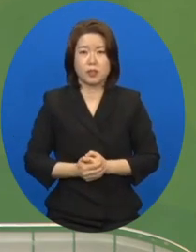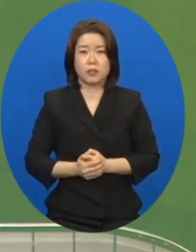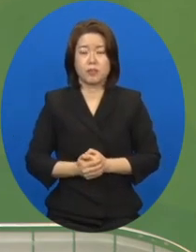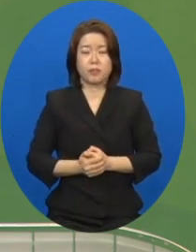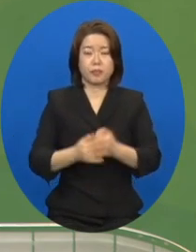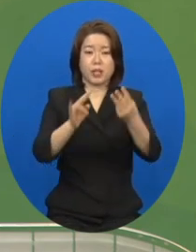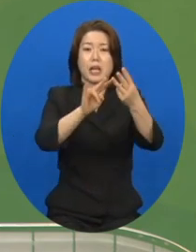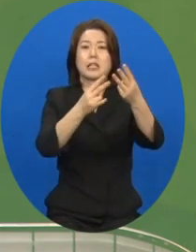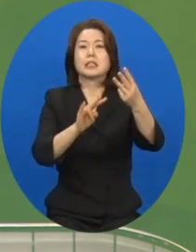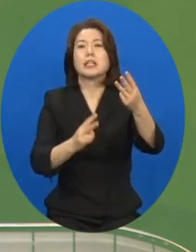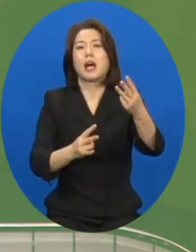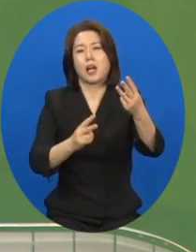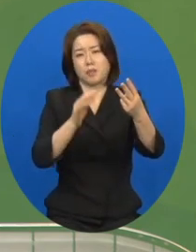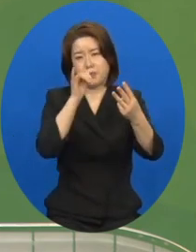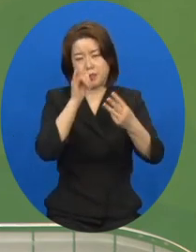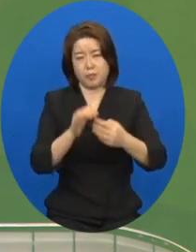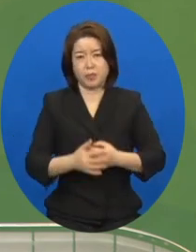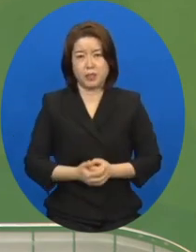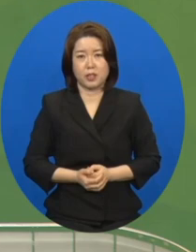라합이에요.